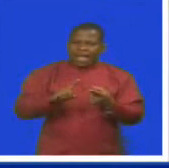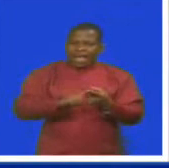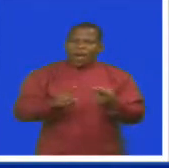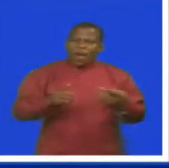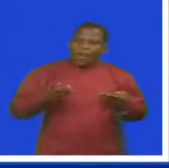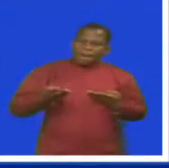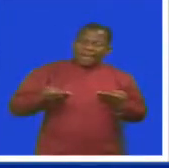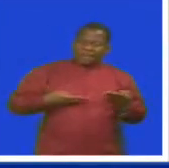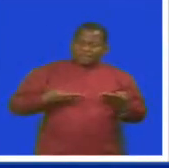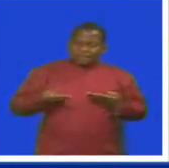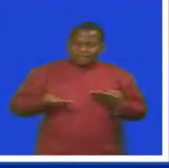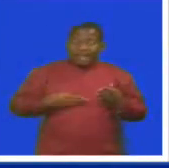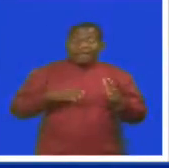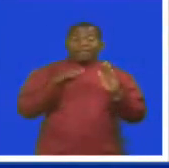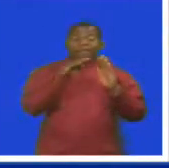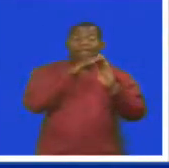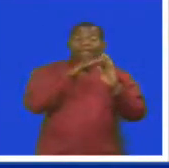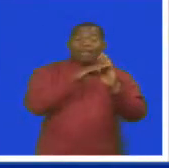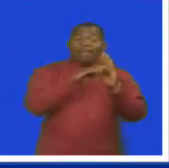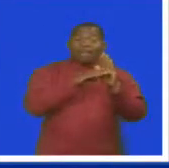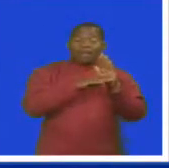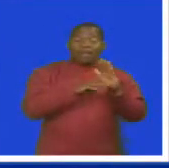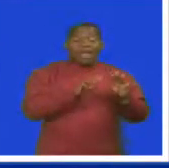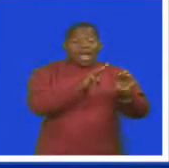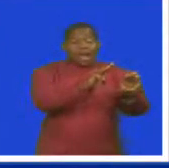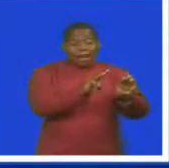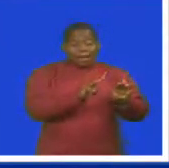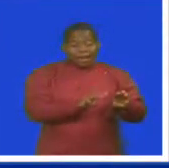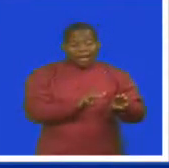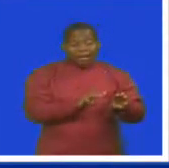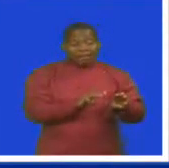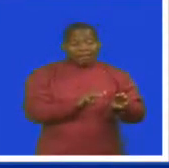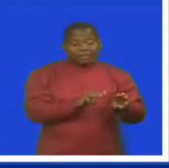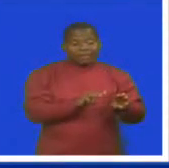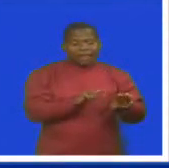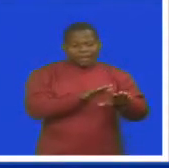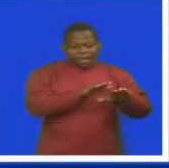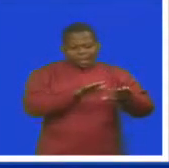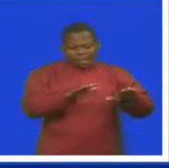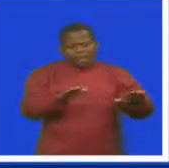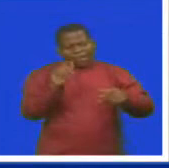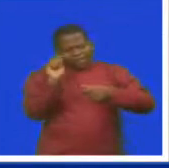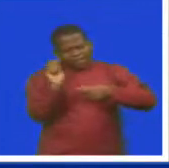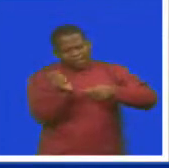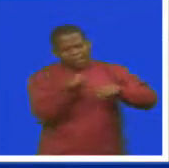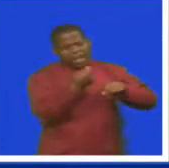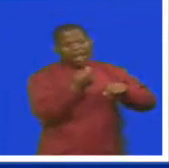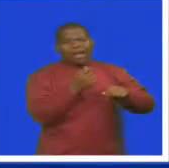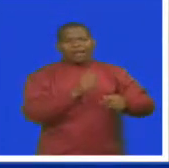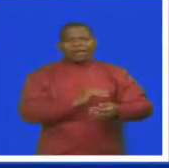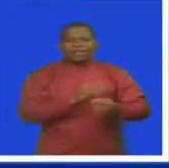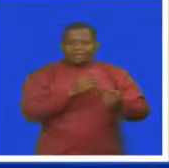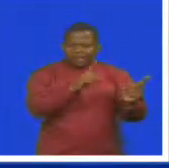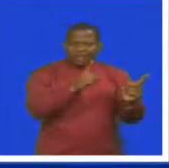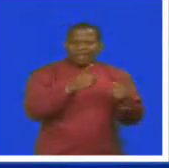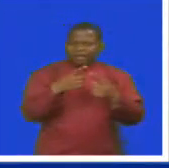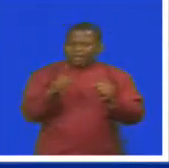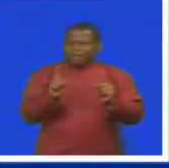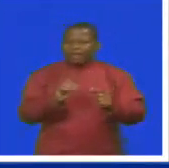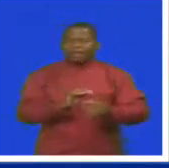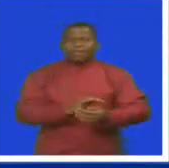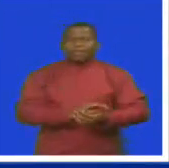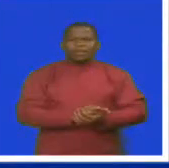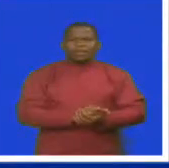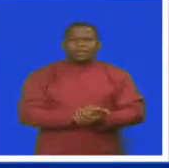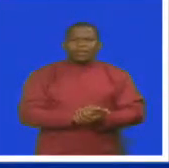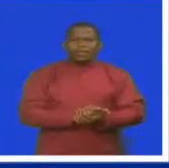tinkhundla letehlukene. Kodwa ke imidlalo yemanational events sisayimisa ukuthi asesibone simo siqale